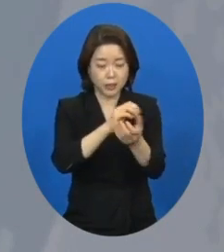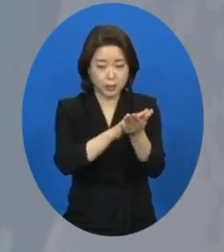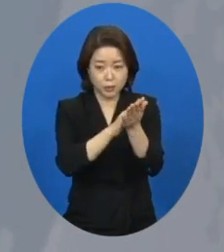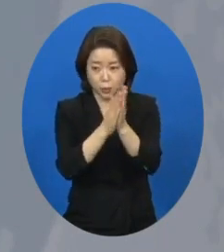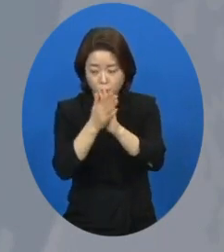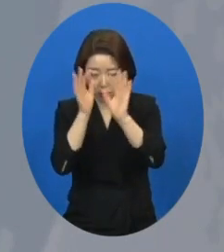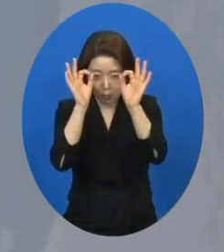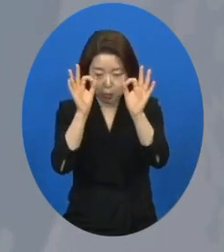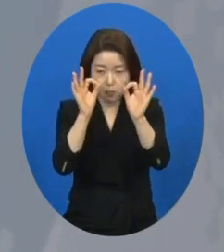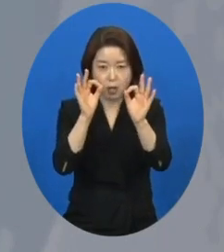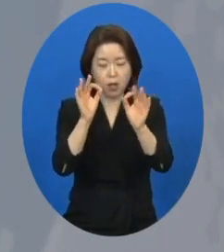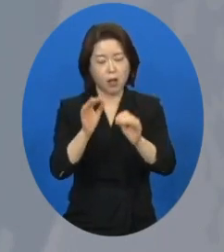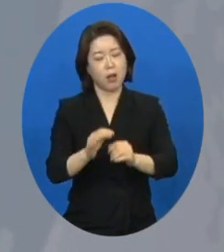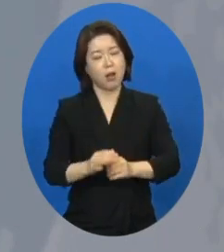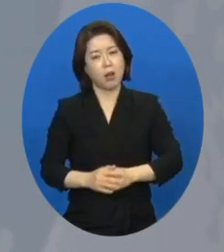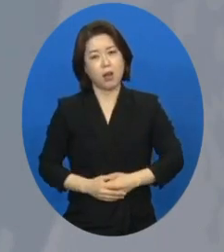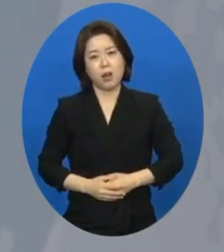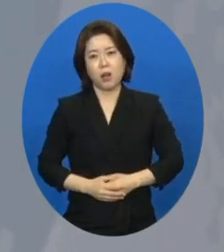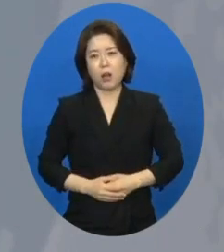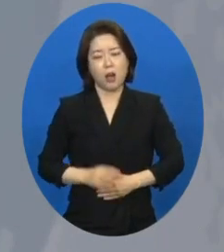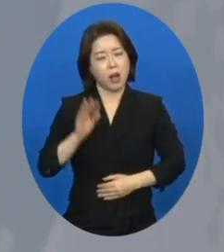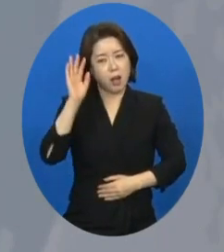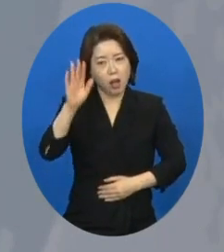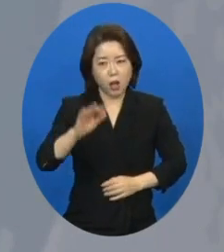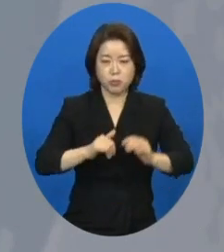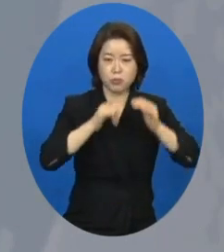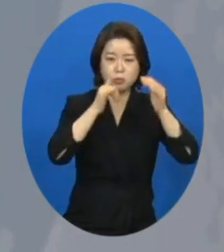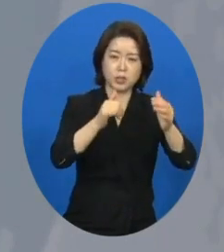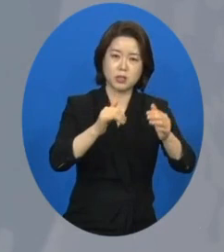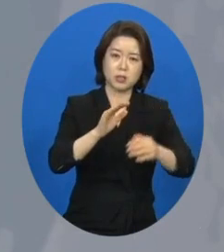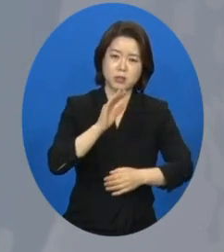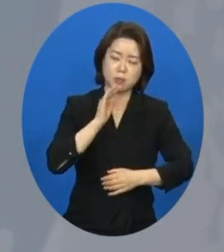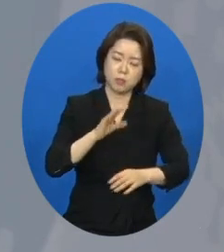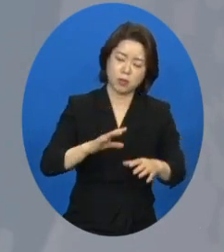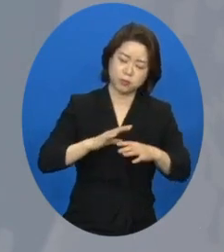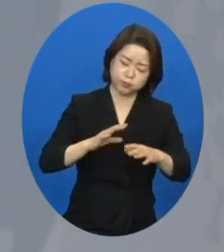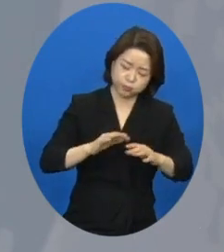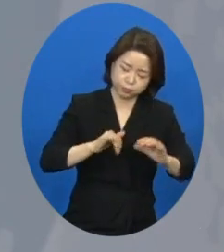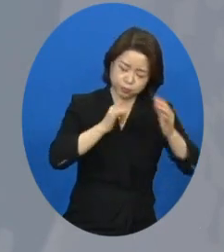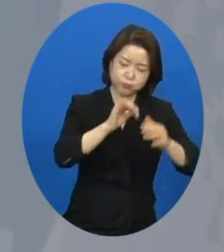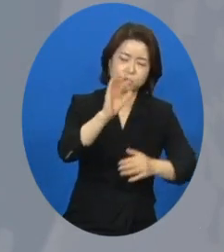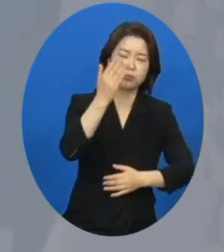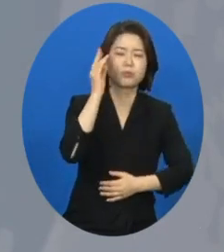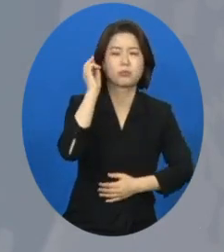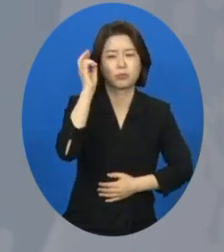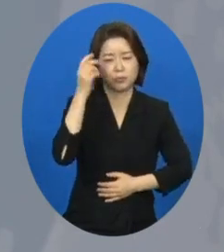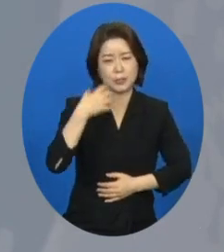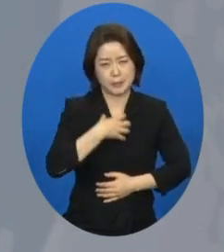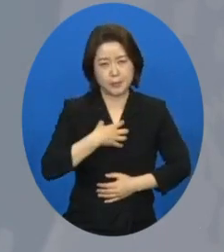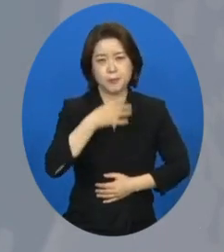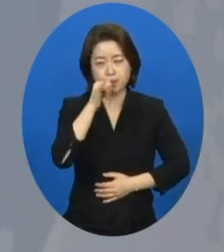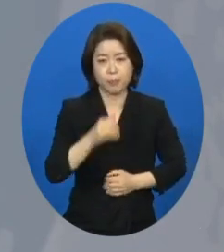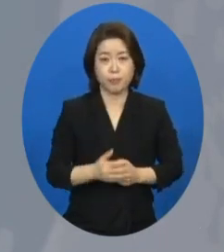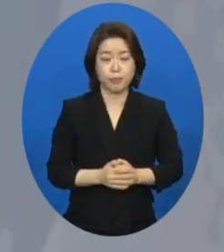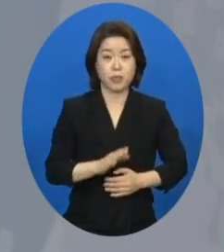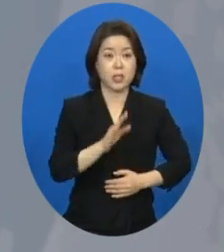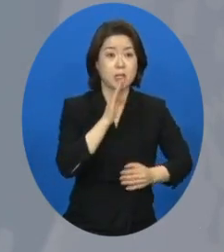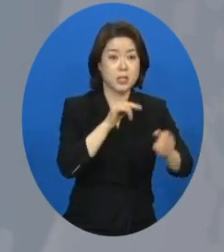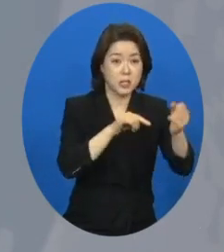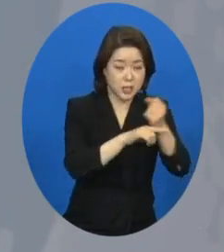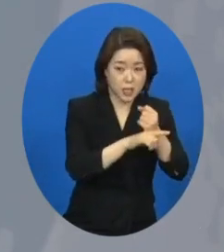시도하는 것을 지켜보면서 앞으로 세상이 굉장히 무서운 세상이 되겠구나. 진리가